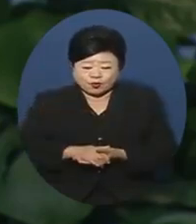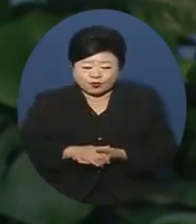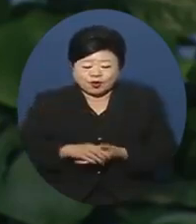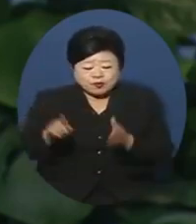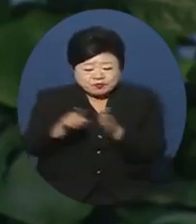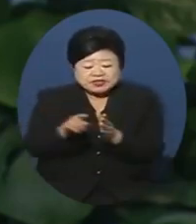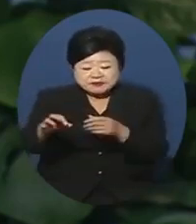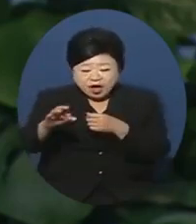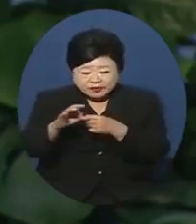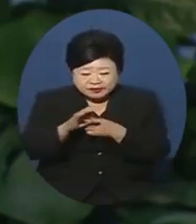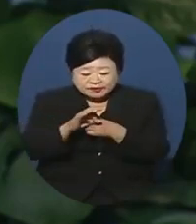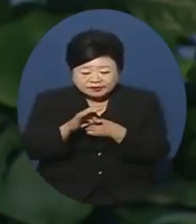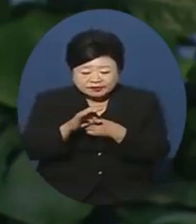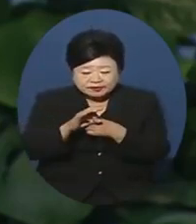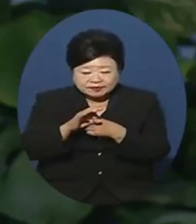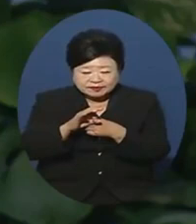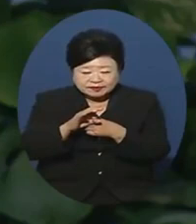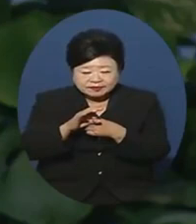믿으면